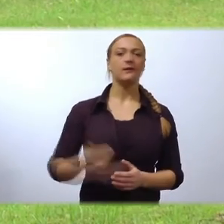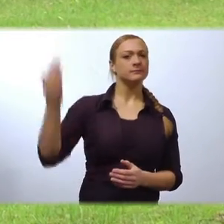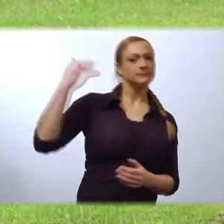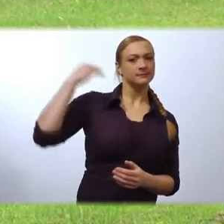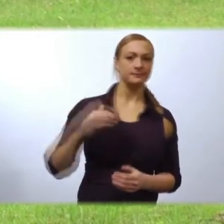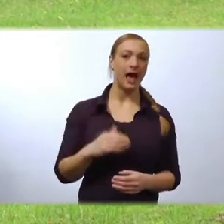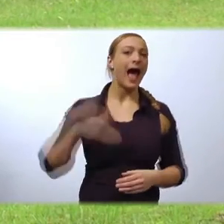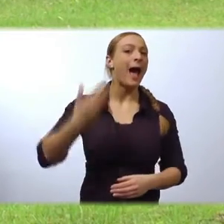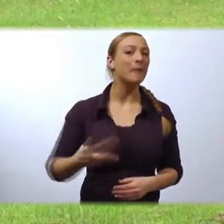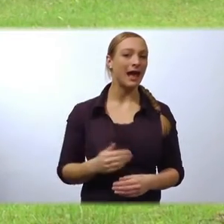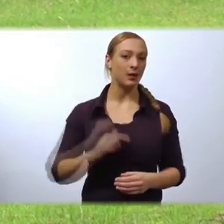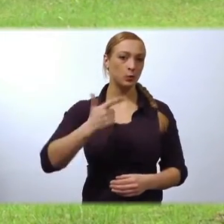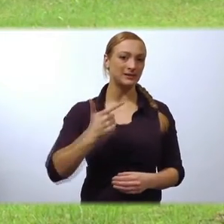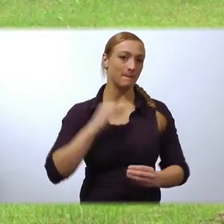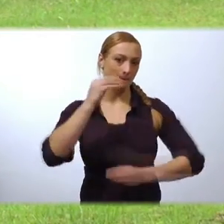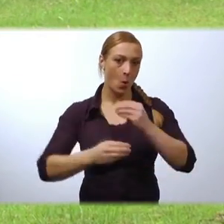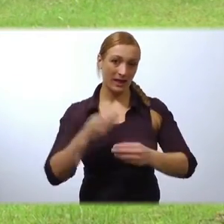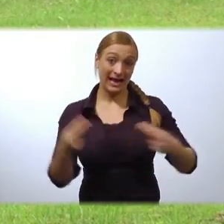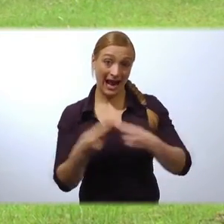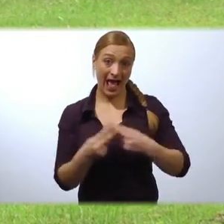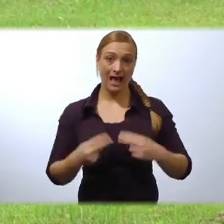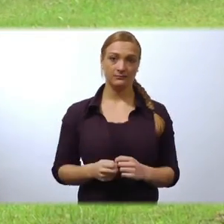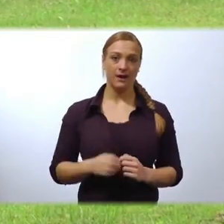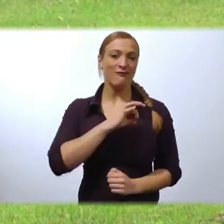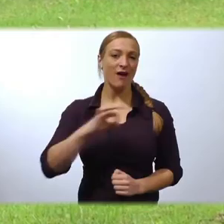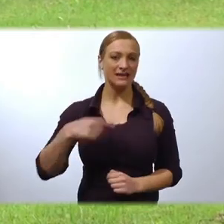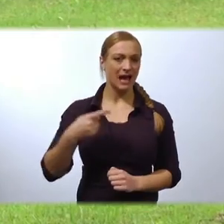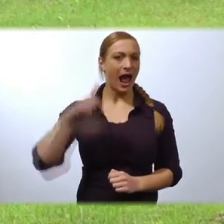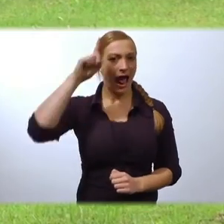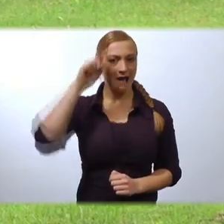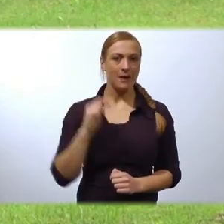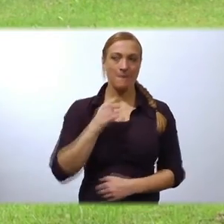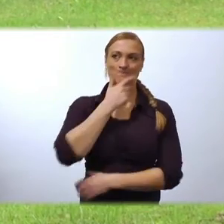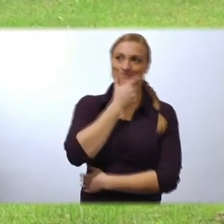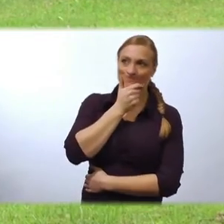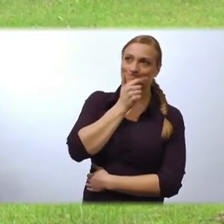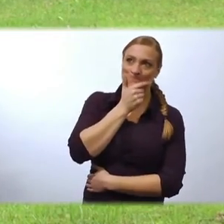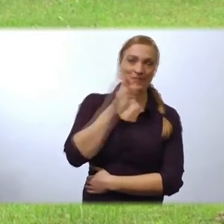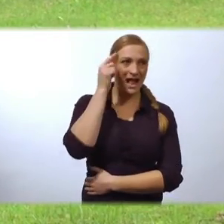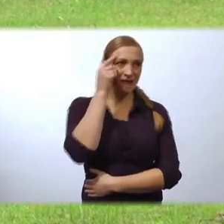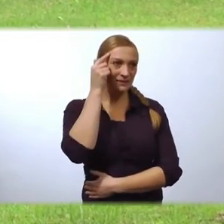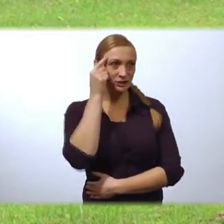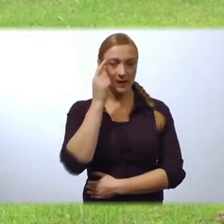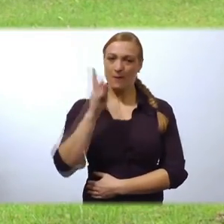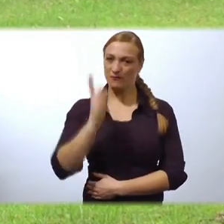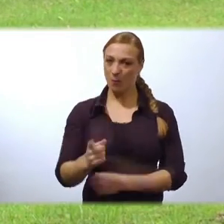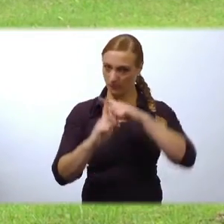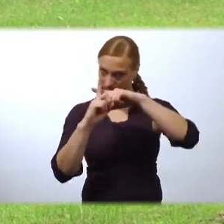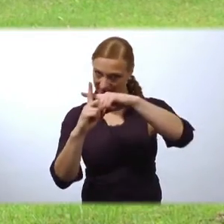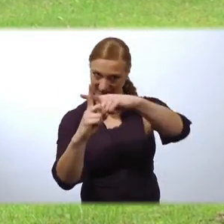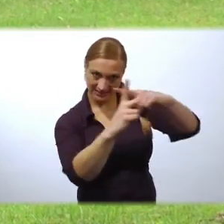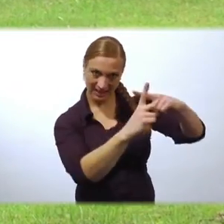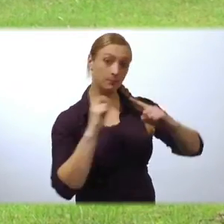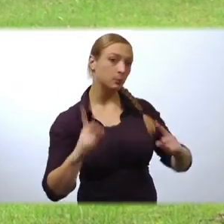Dès le lendemain de la Deuxième Guerre mondiale, les responsables français et allemands avaient la conviction